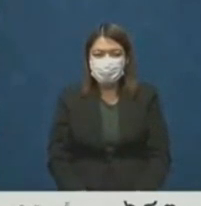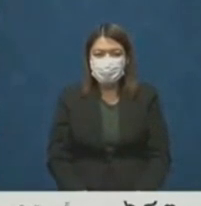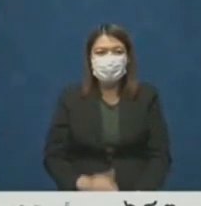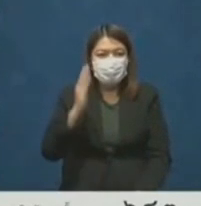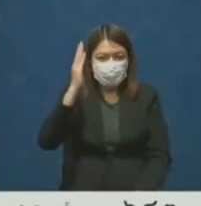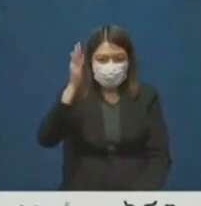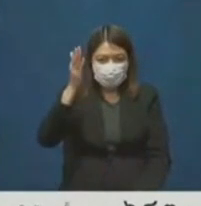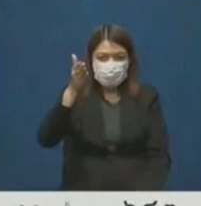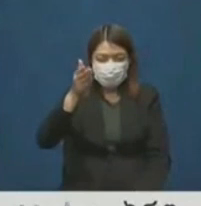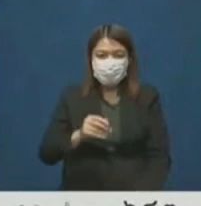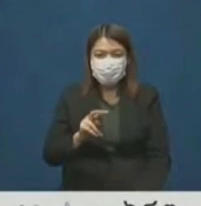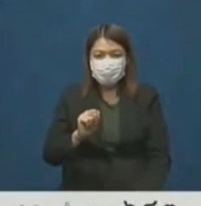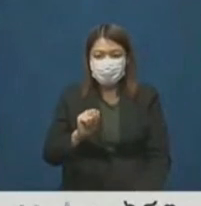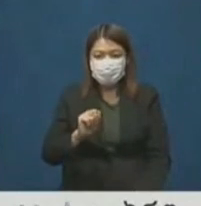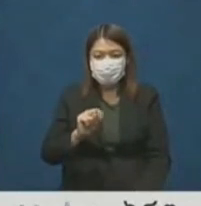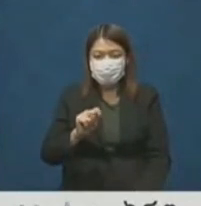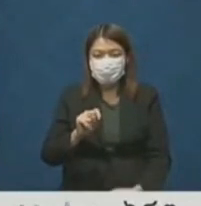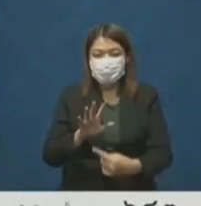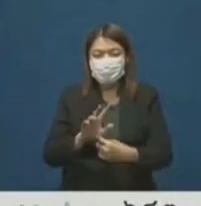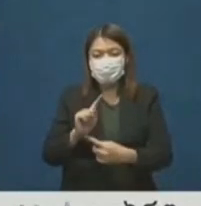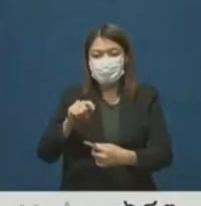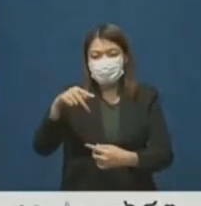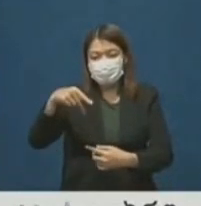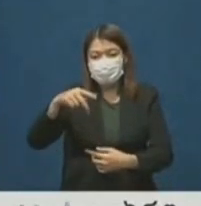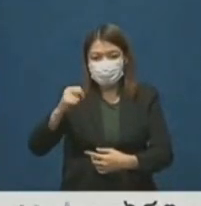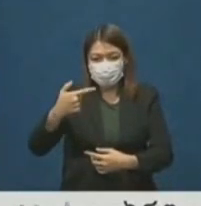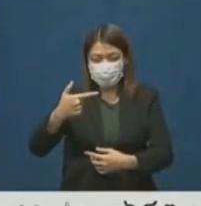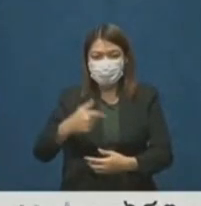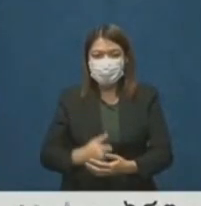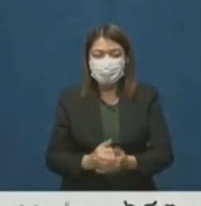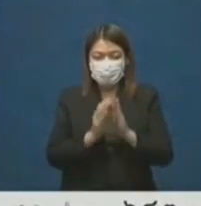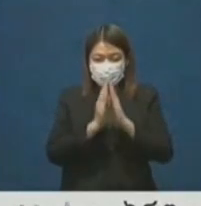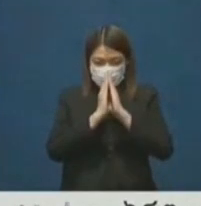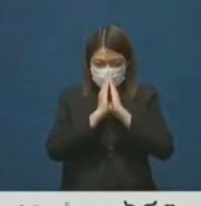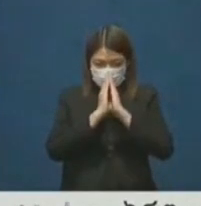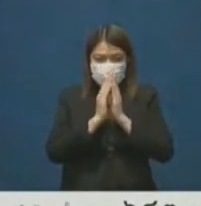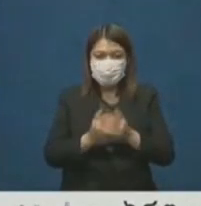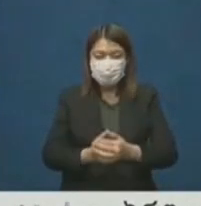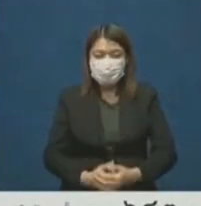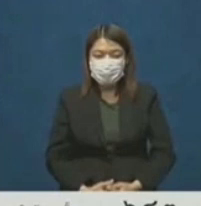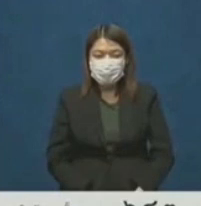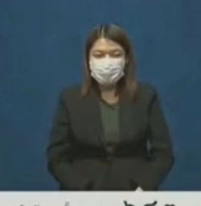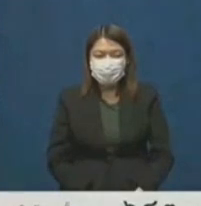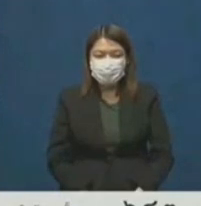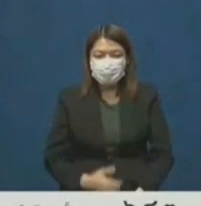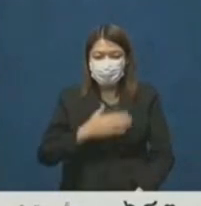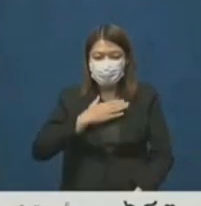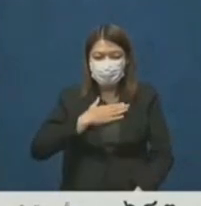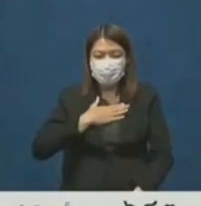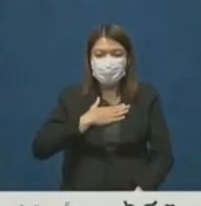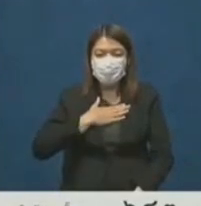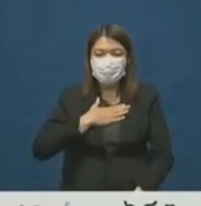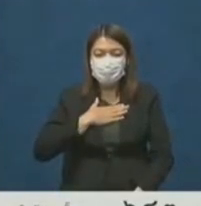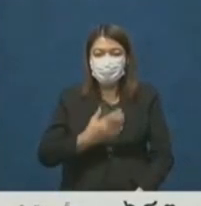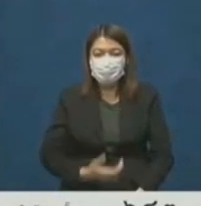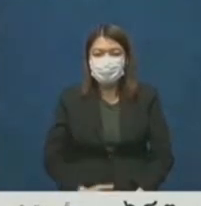ต่อไปก็เป็นคุณณัฐพลสืบศักดิ์วงศ์ครับ เรียนท่านประธานรัฐสภาที่เคารพผ